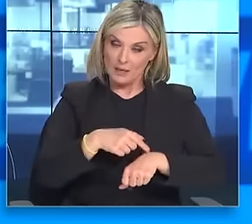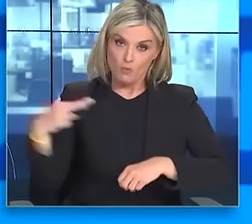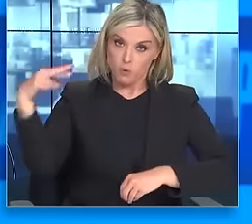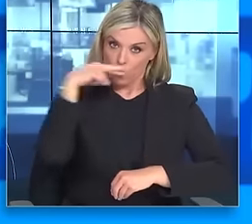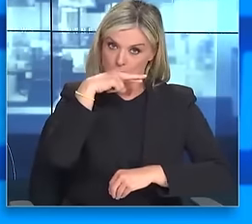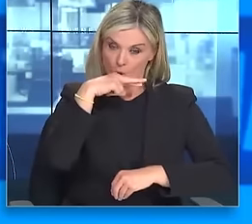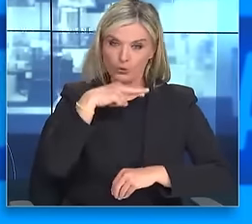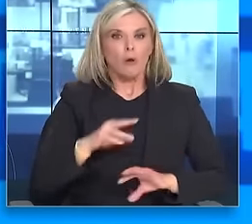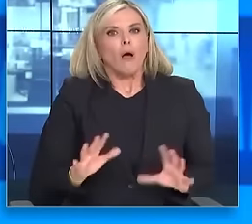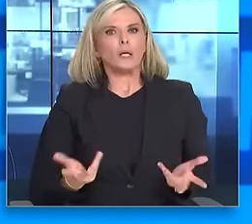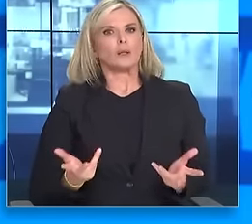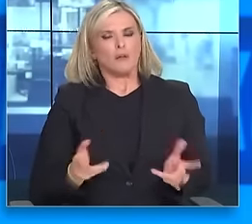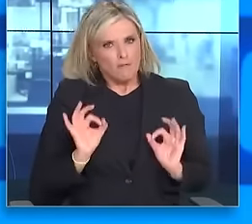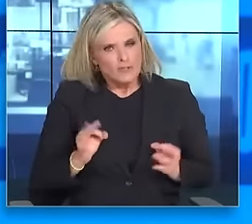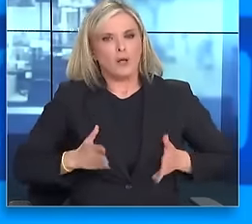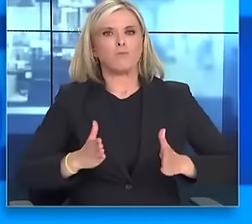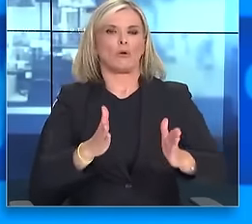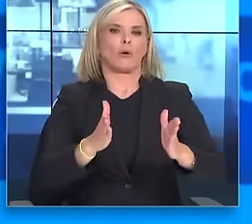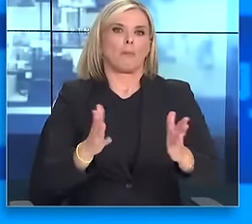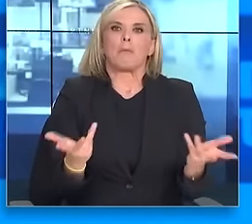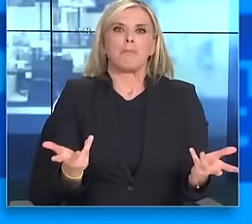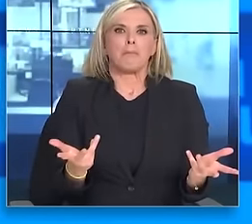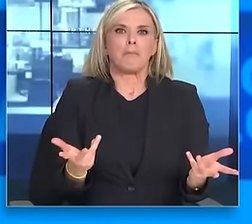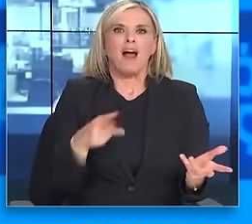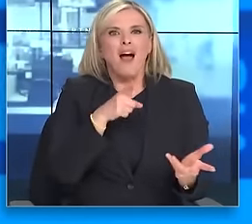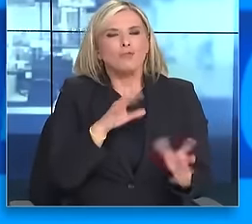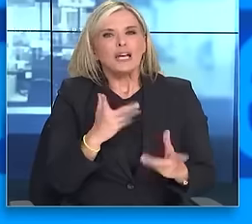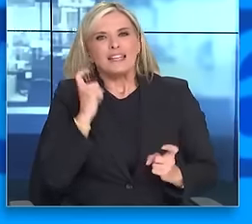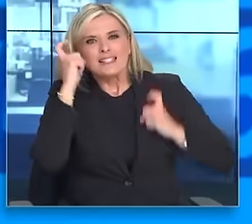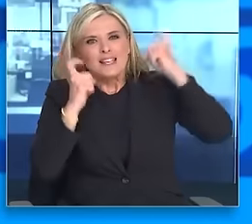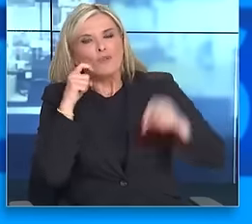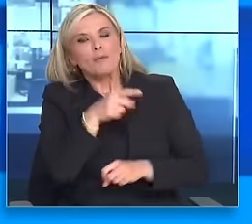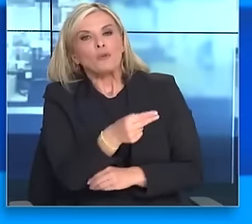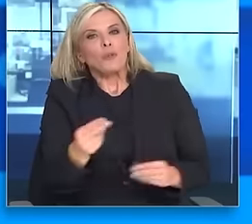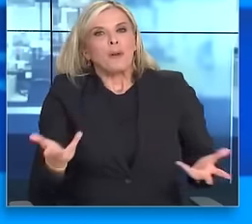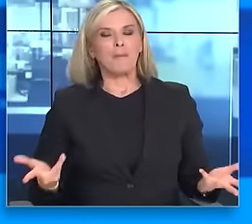πρωθυπουργός, η απάντηση είναι γιατί όχι. Αλλά γιατί να μας απασχολεί το ζήτημα αυτό τώρα.